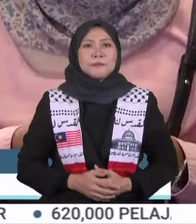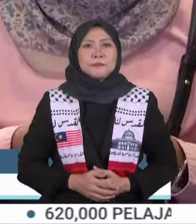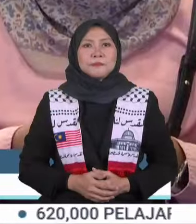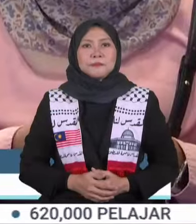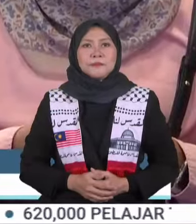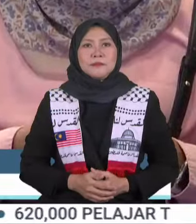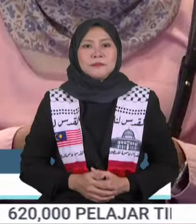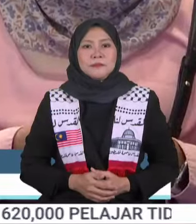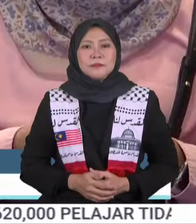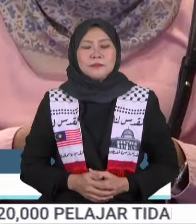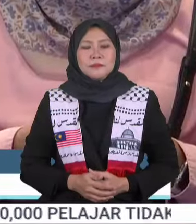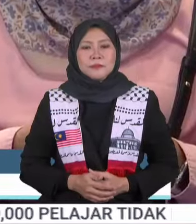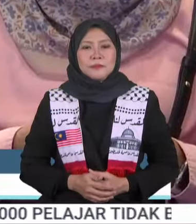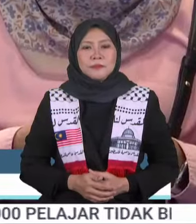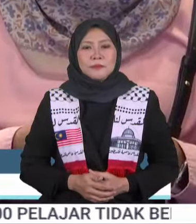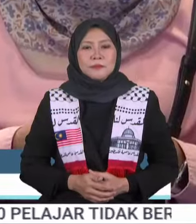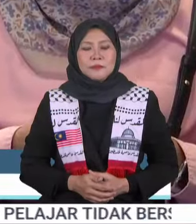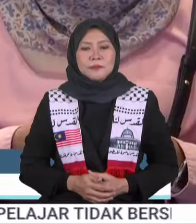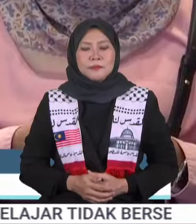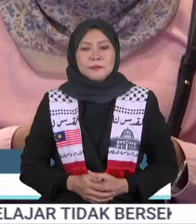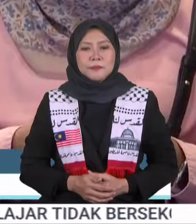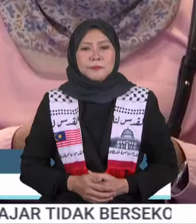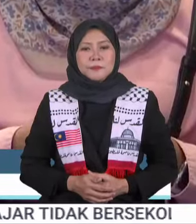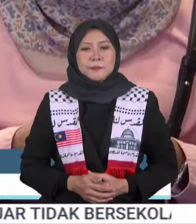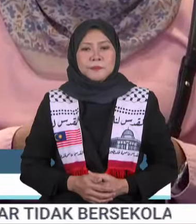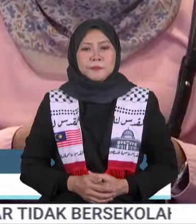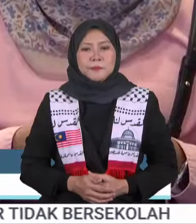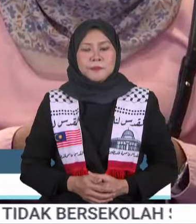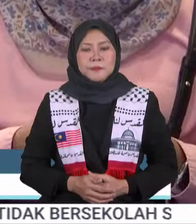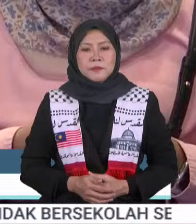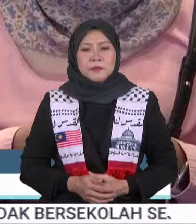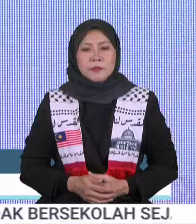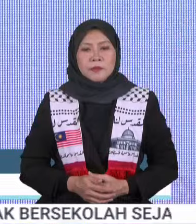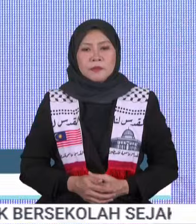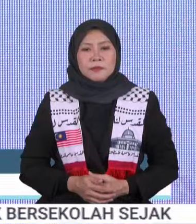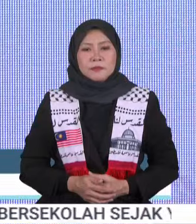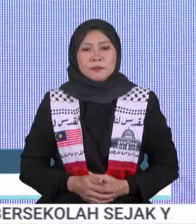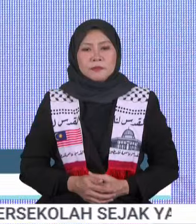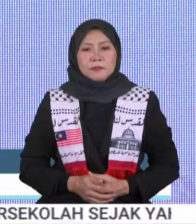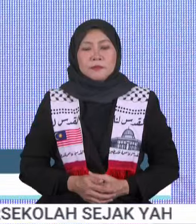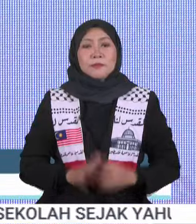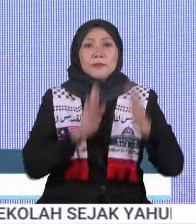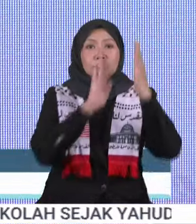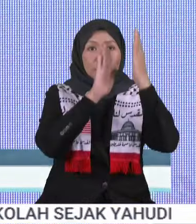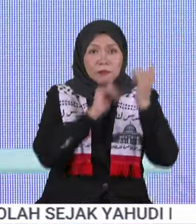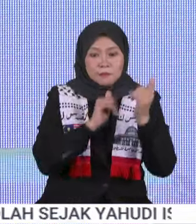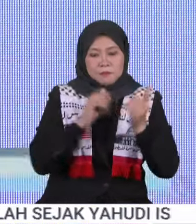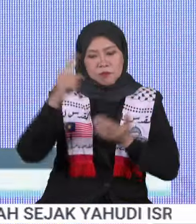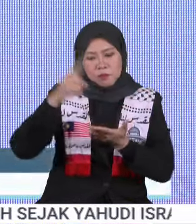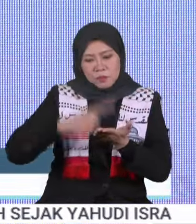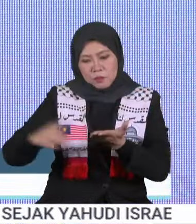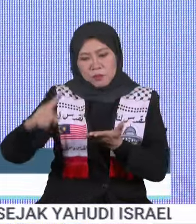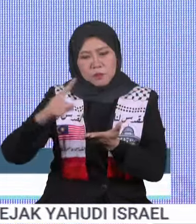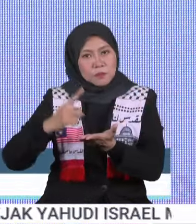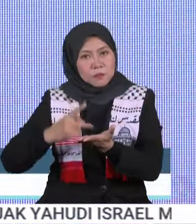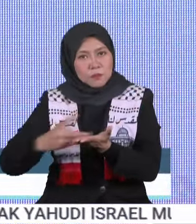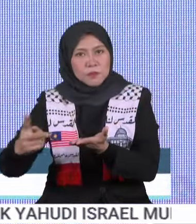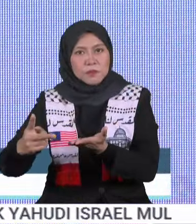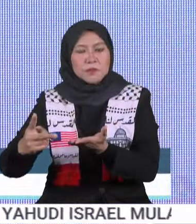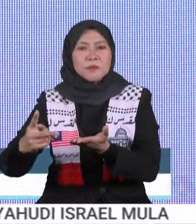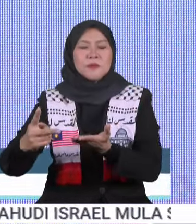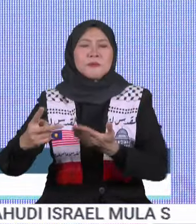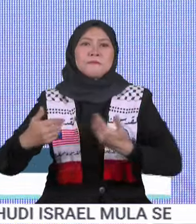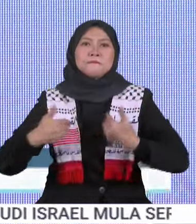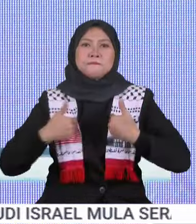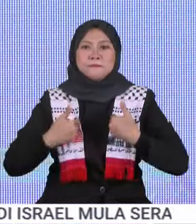Made by a lawyer, Shamsi Singh, on a post that he made was brought by. Kita harap dalam seminggu dua ni